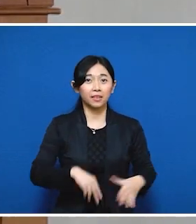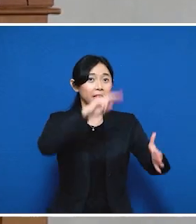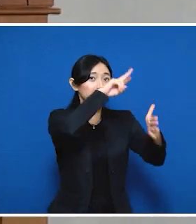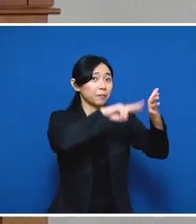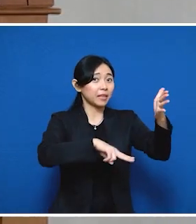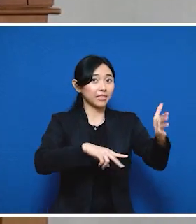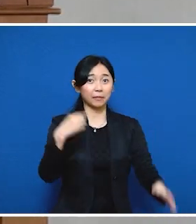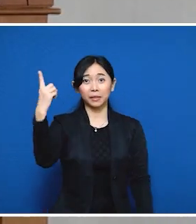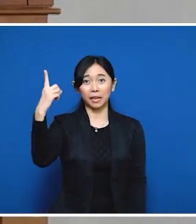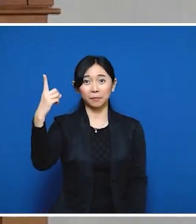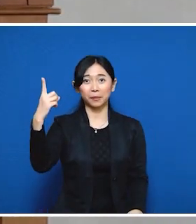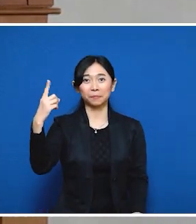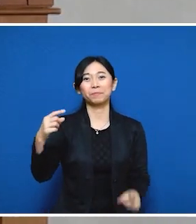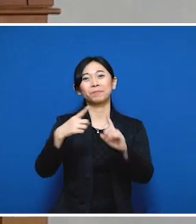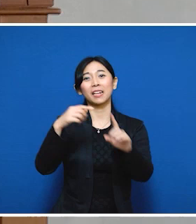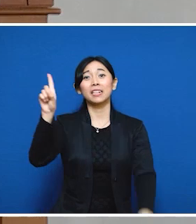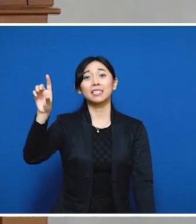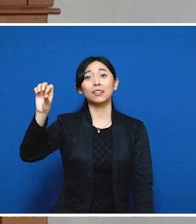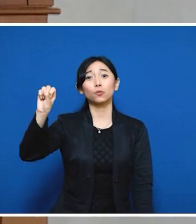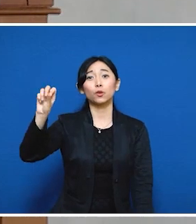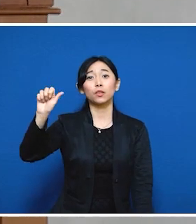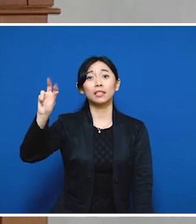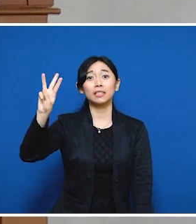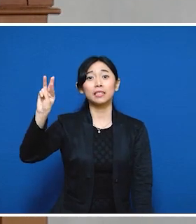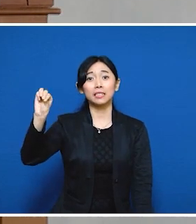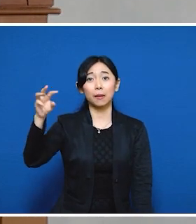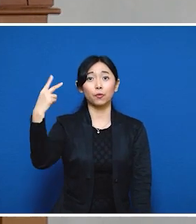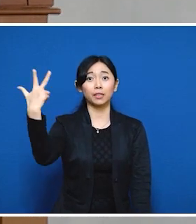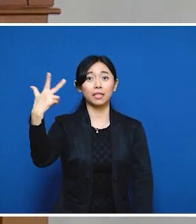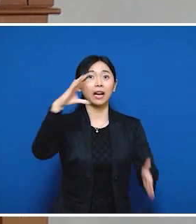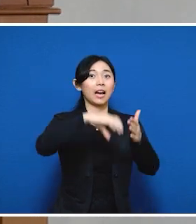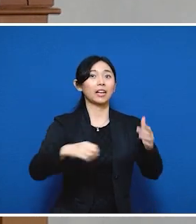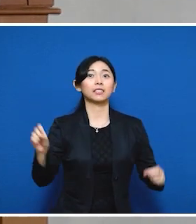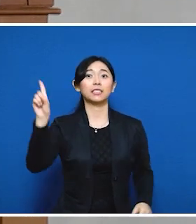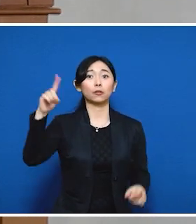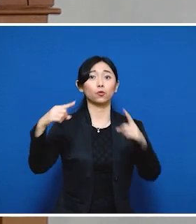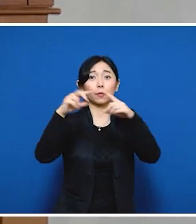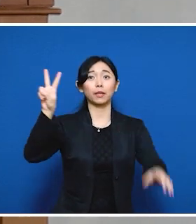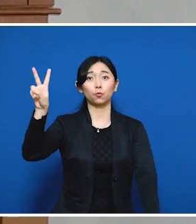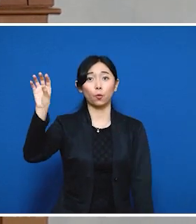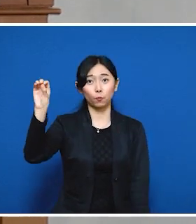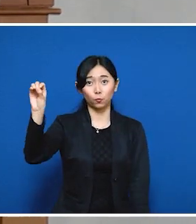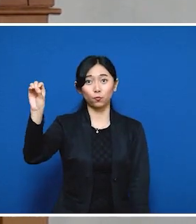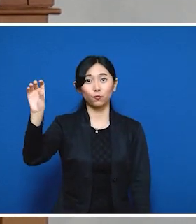Bacaan pertama dari 1 Samuel pasal 3 ayat 1 sampai ayat ke-20.